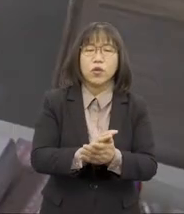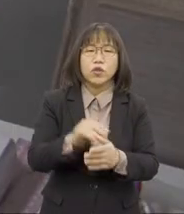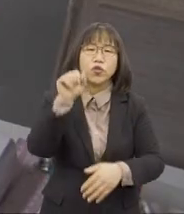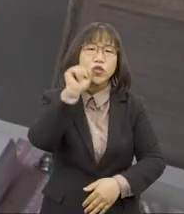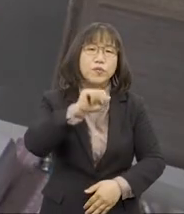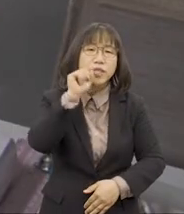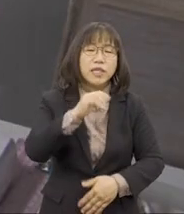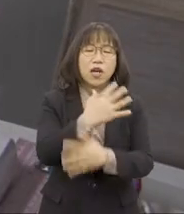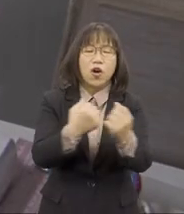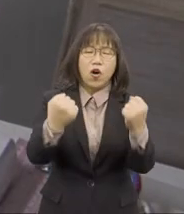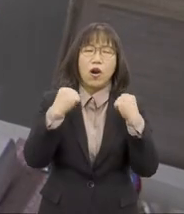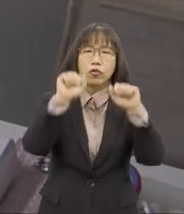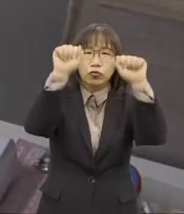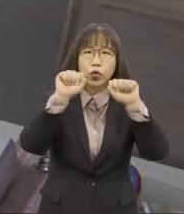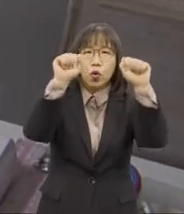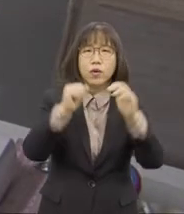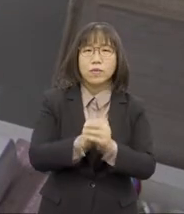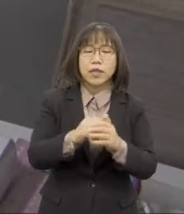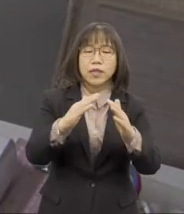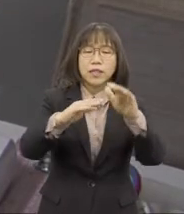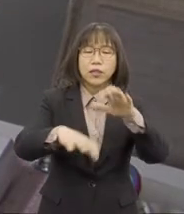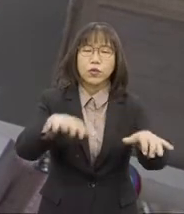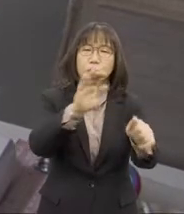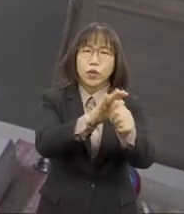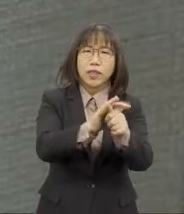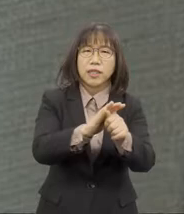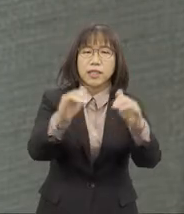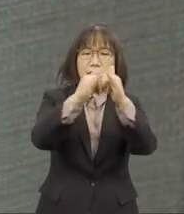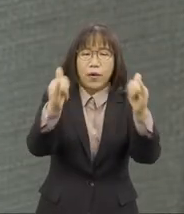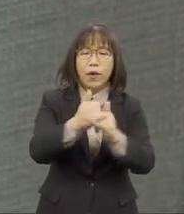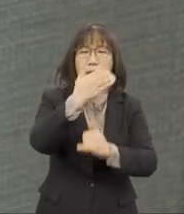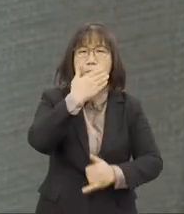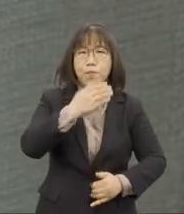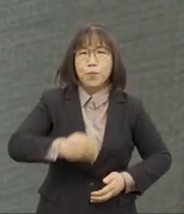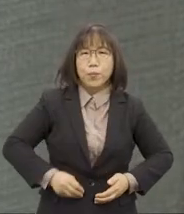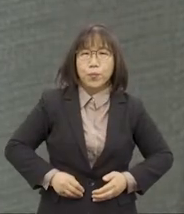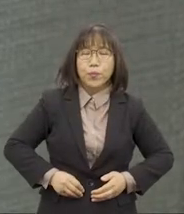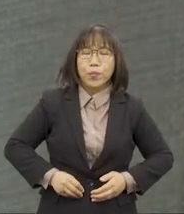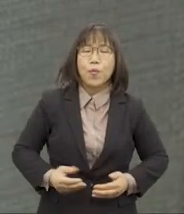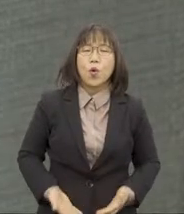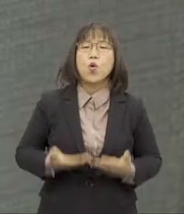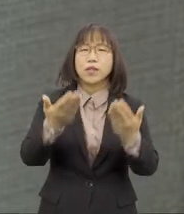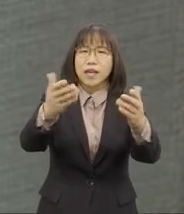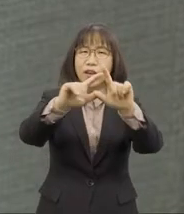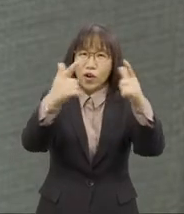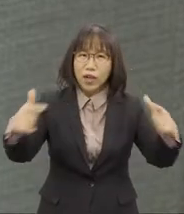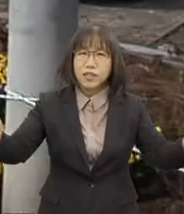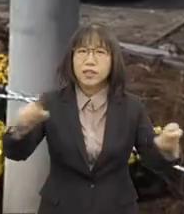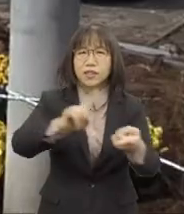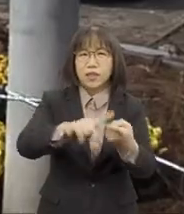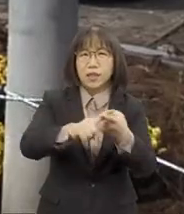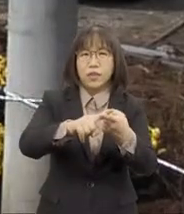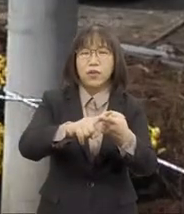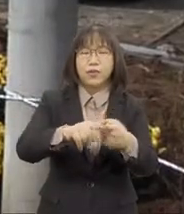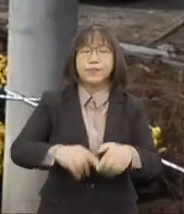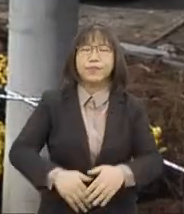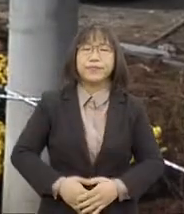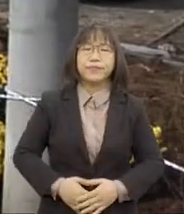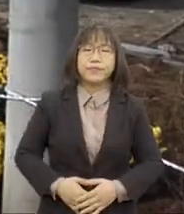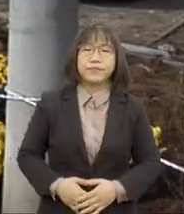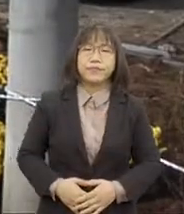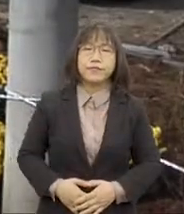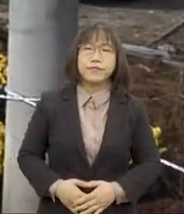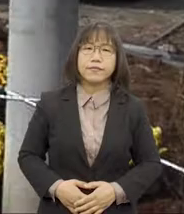창업, 건강운동, 이웃돕기, 사회봉사 등이며 주민들이 제안한 분야별 사업 중 지원 대상을